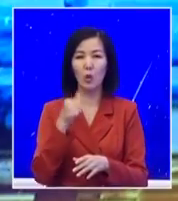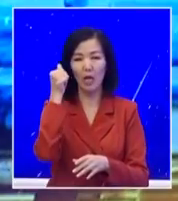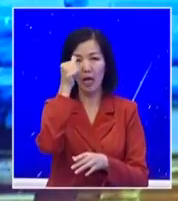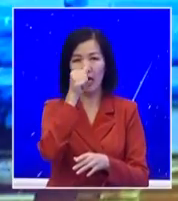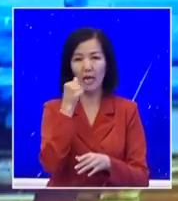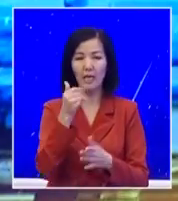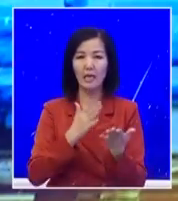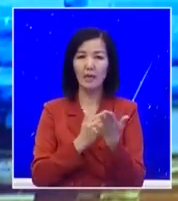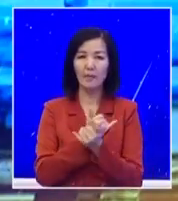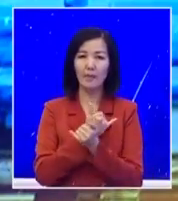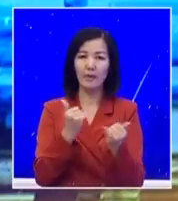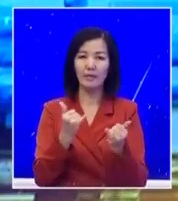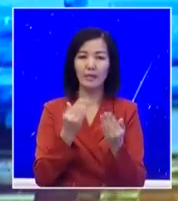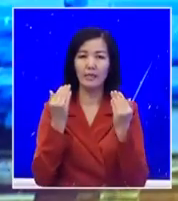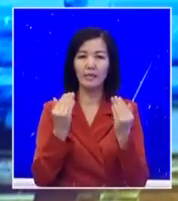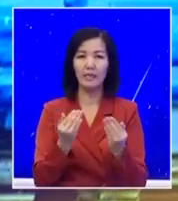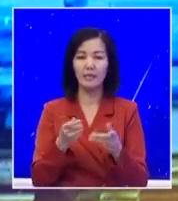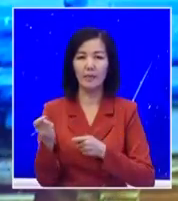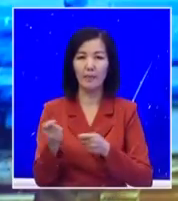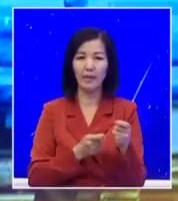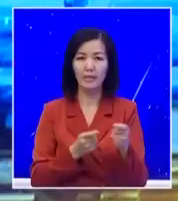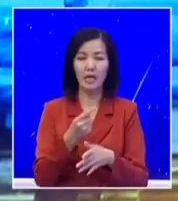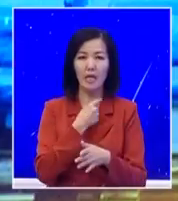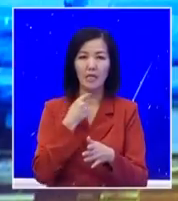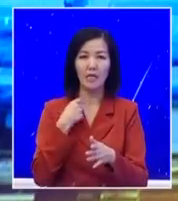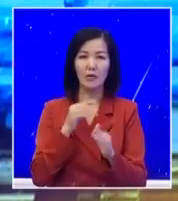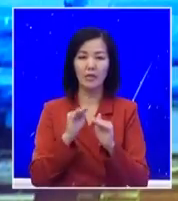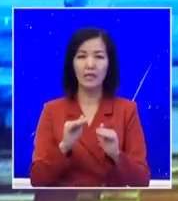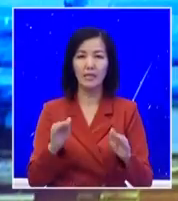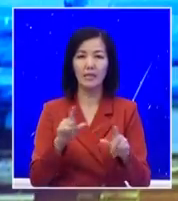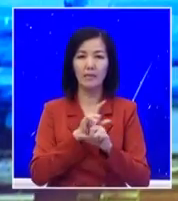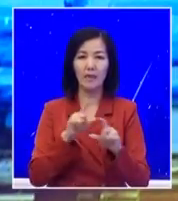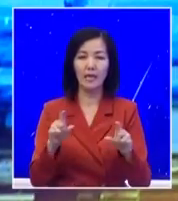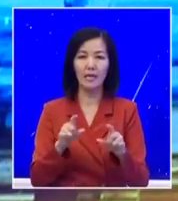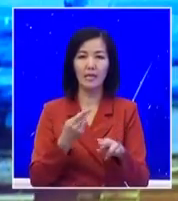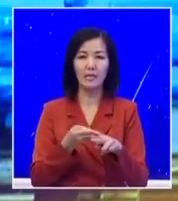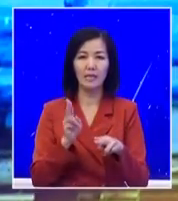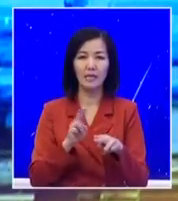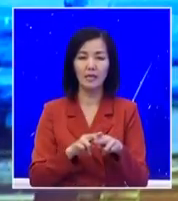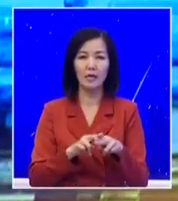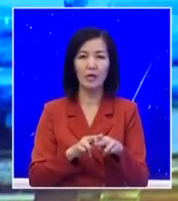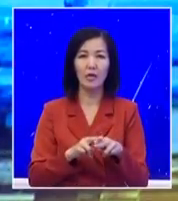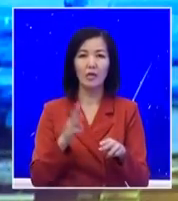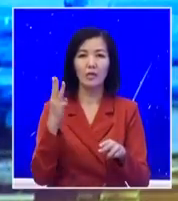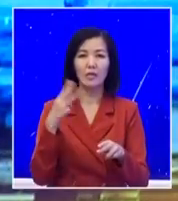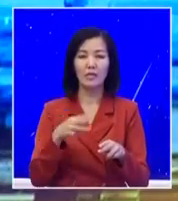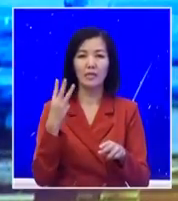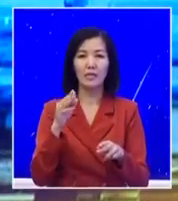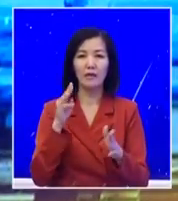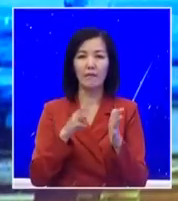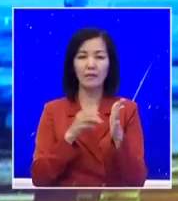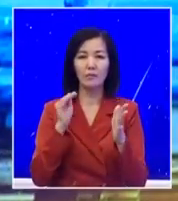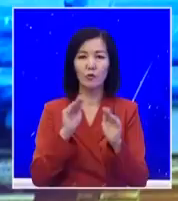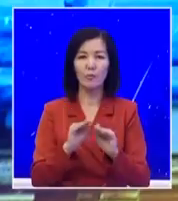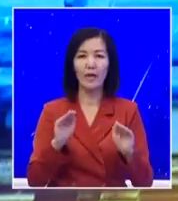В настоящее время она координирует работу медперсонала Талдыкурганской детской поликлиники. Для того, чтобы более чем 33